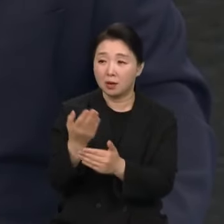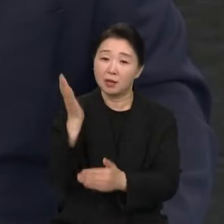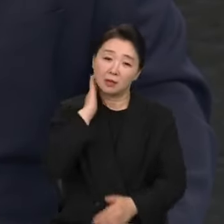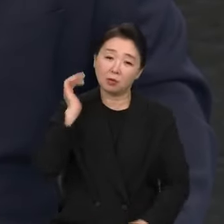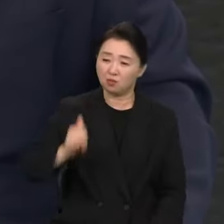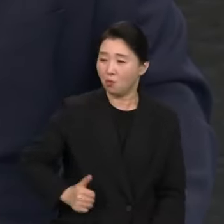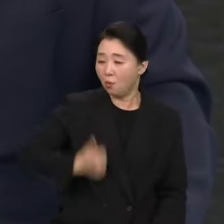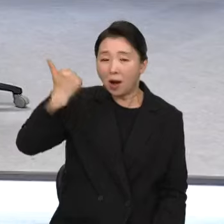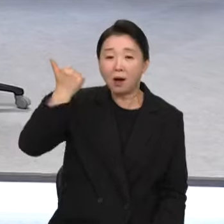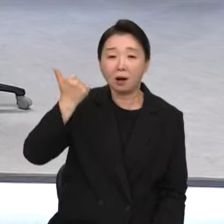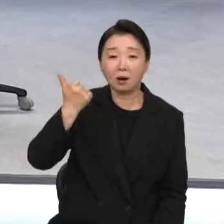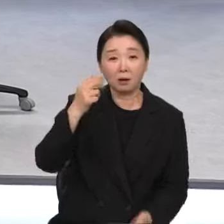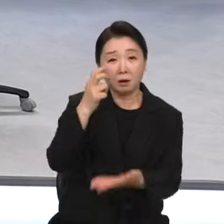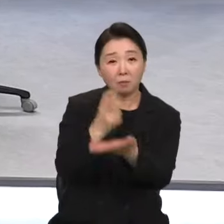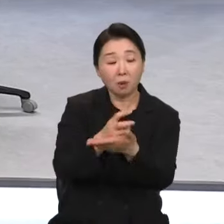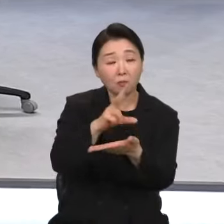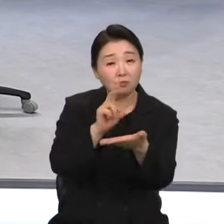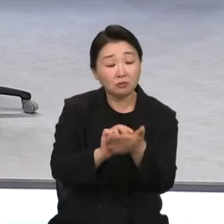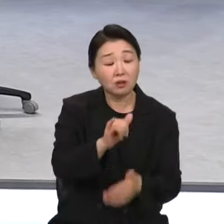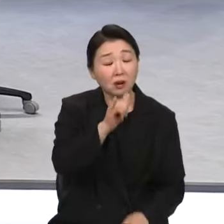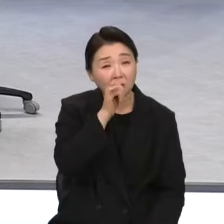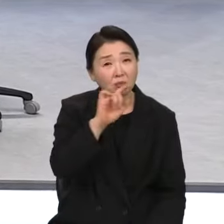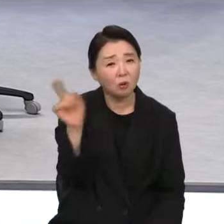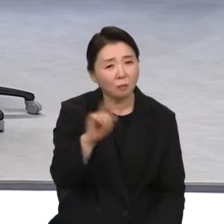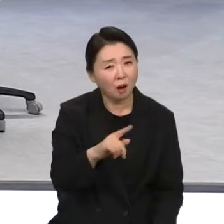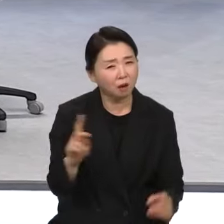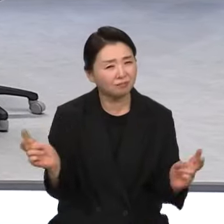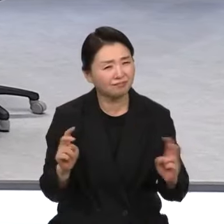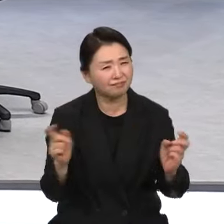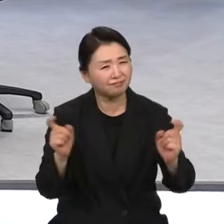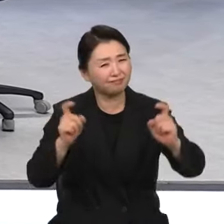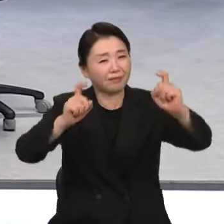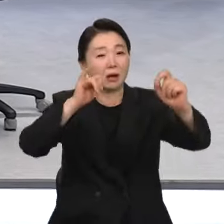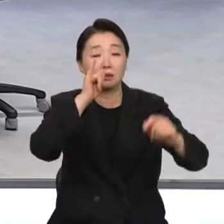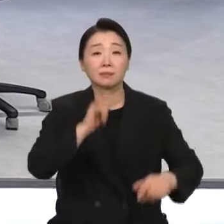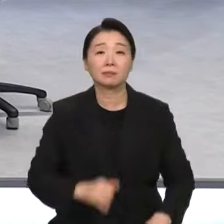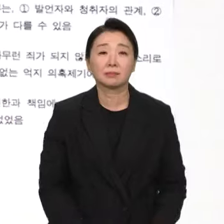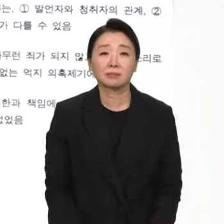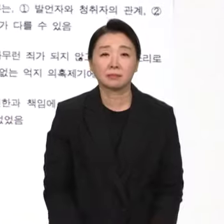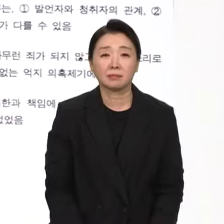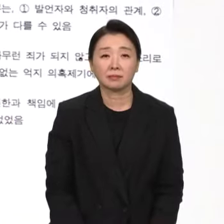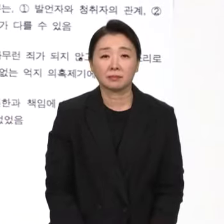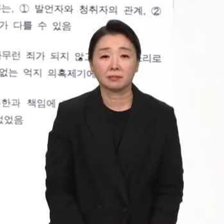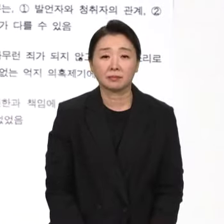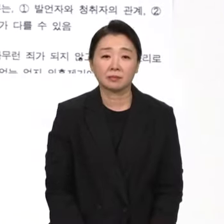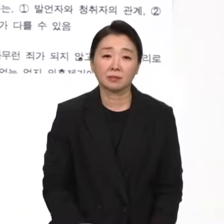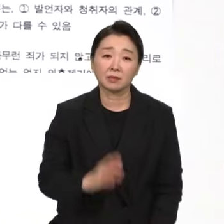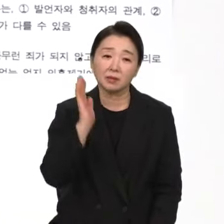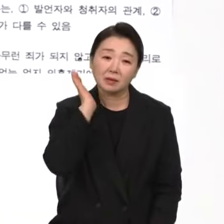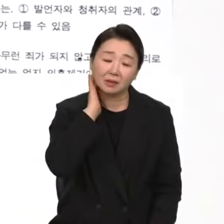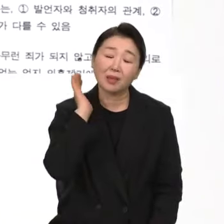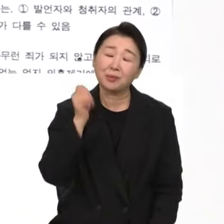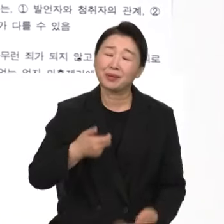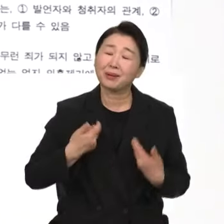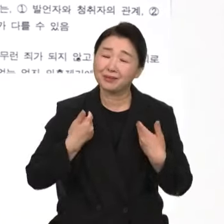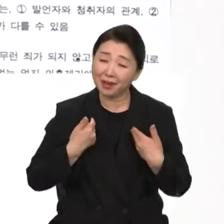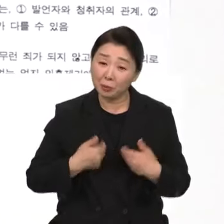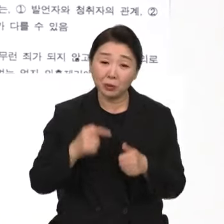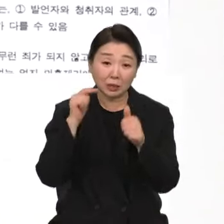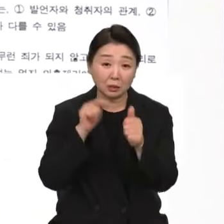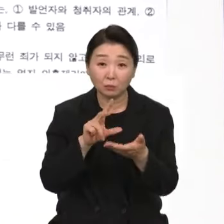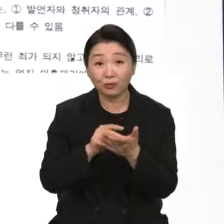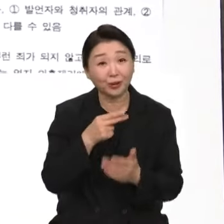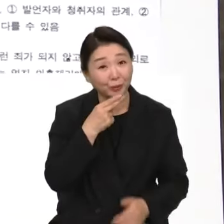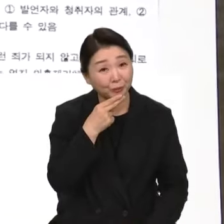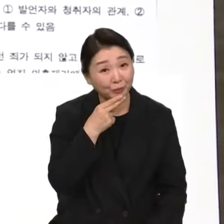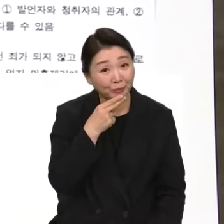경로설이 법적으로 문제가 되는지를 두고 시작부터 팽팽히 맞섰습니다. 대통령이 차분하게 지시를 하면 아무 문제가